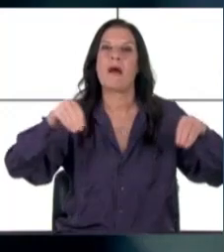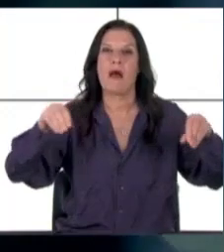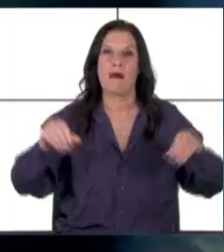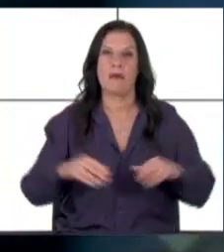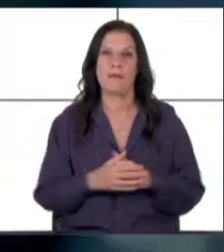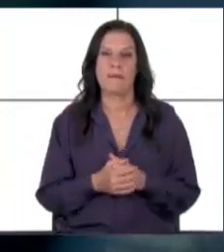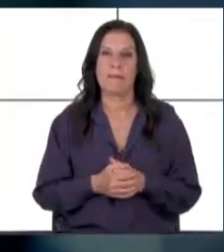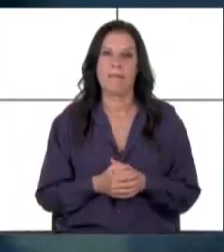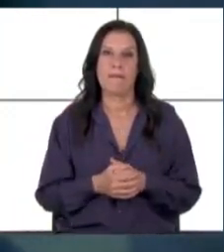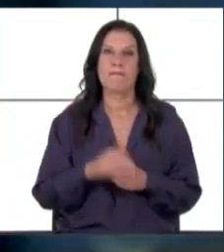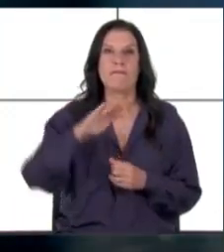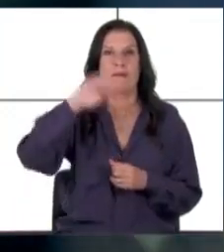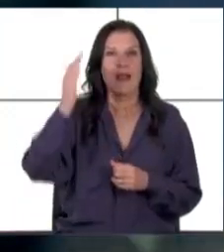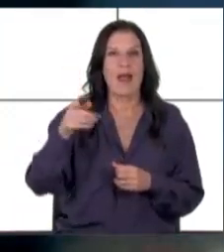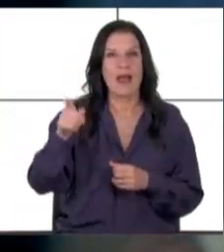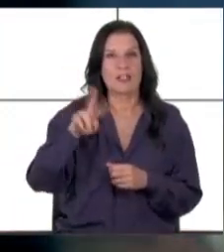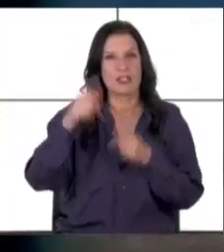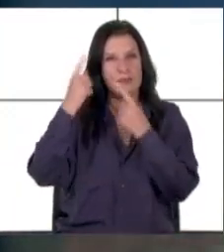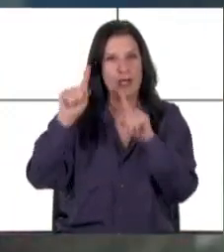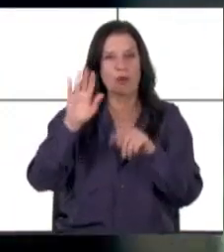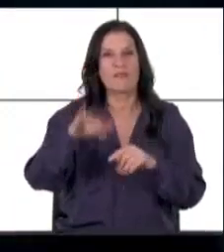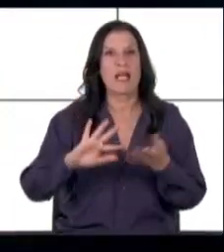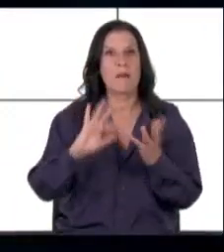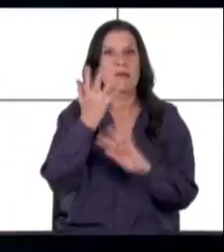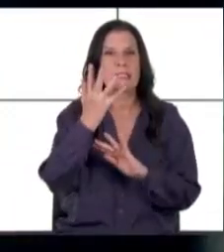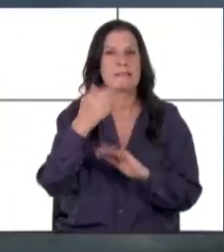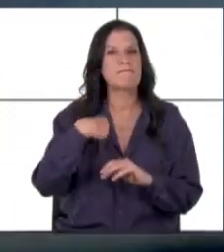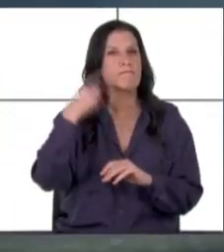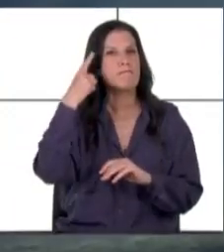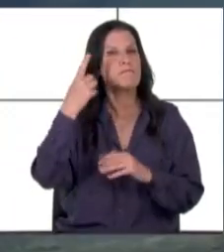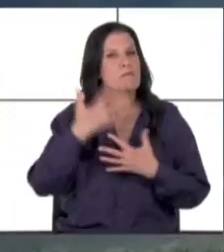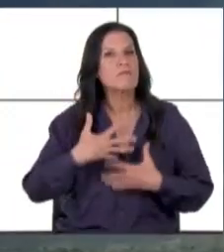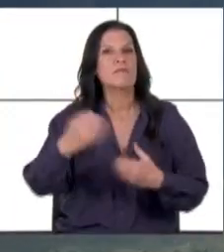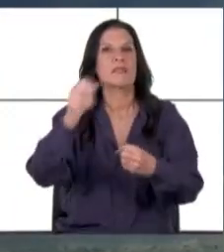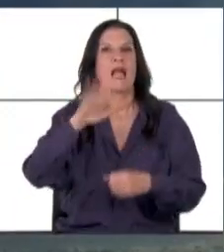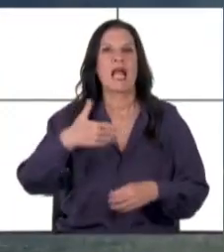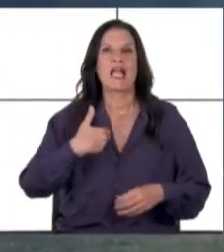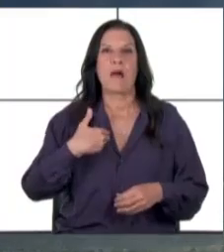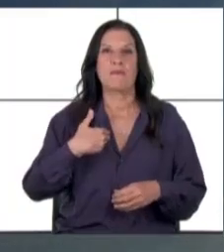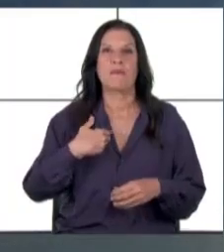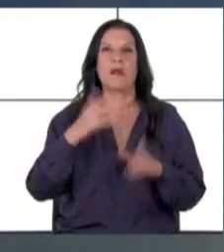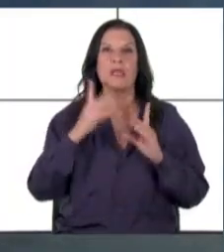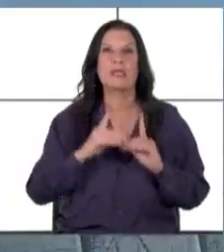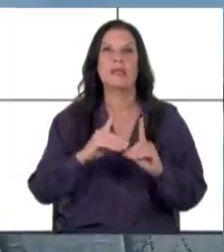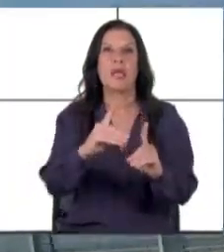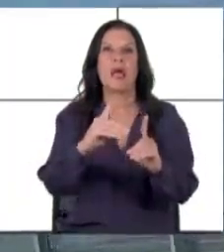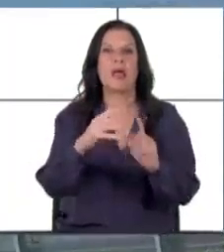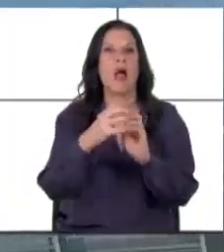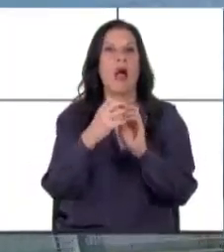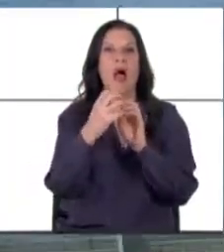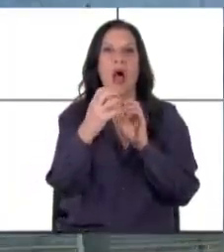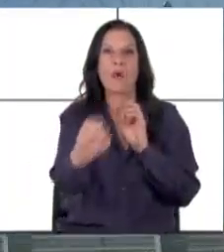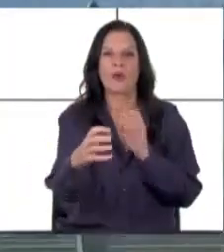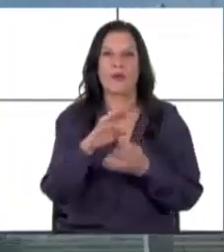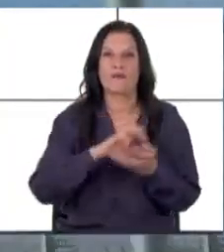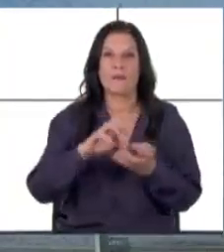ההר שבמחלוקת והסנה הבוער משכו גם אותנו כמו עוד מאות ישראלים. הדרך להר ארוכה ומסובכת. הכביש של הסנה